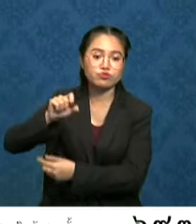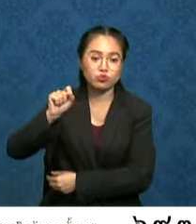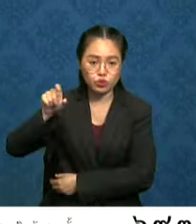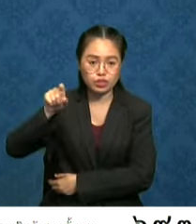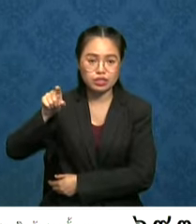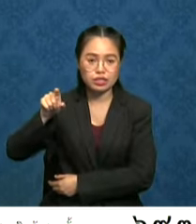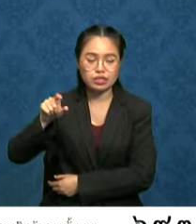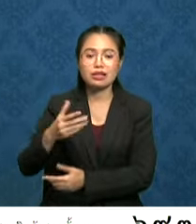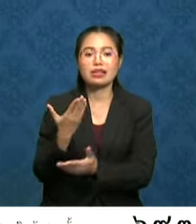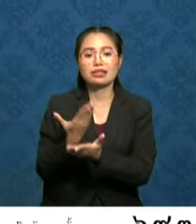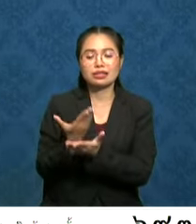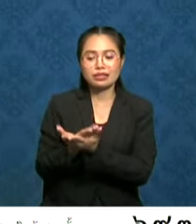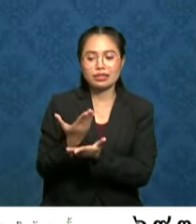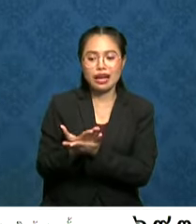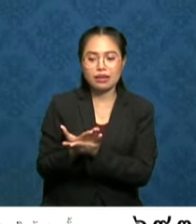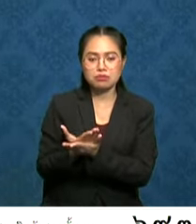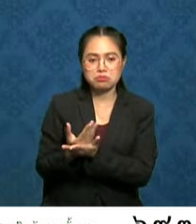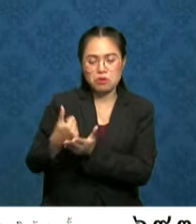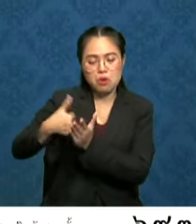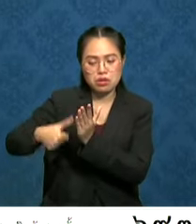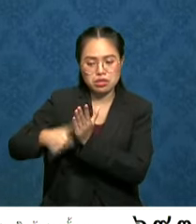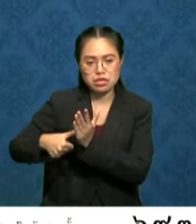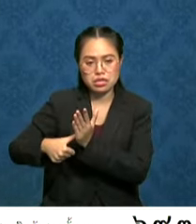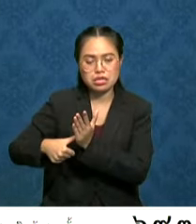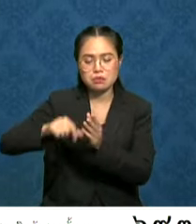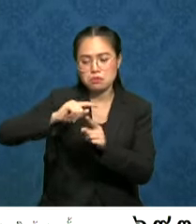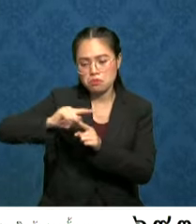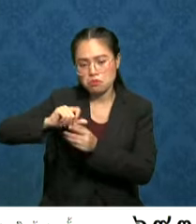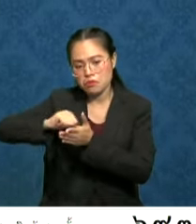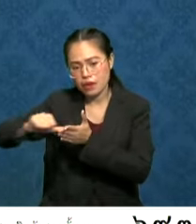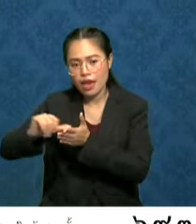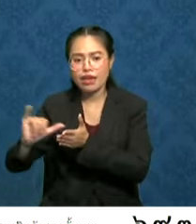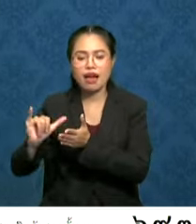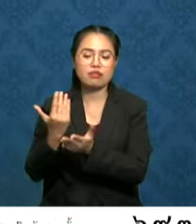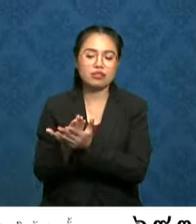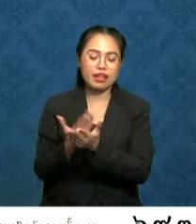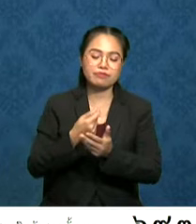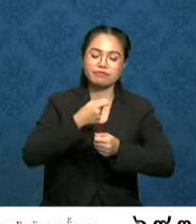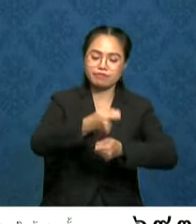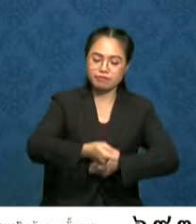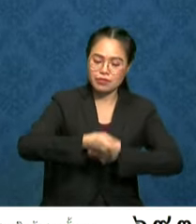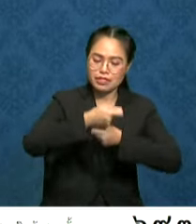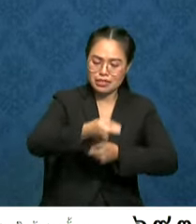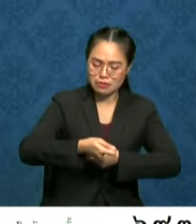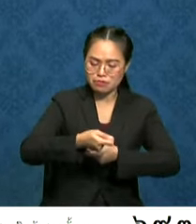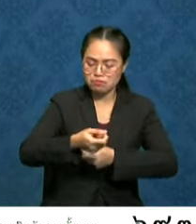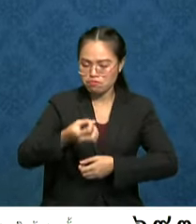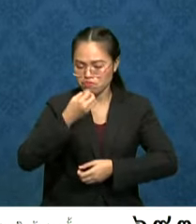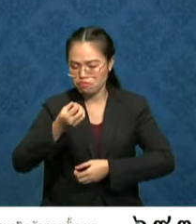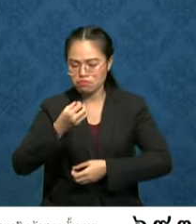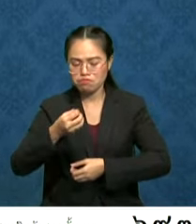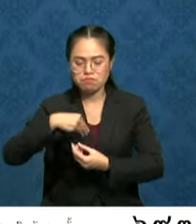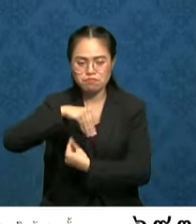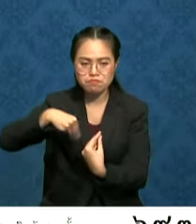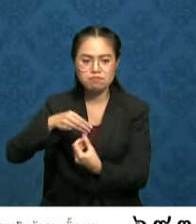กระตุ้นเศรษฐกิจที่ยังไม่เข้าหนี้เก่าภาคครัวเรือนที่ยังไม่แก้รายได้เกษตรกรที่มีแต่ทรุดกับทรุดจากปัญหา